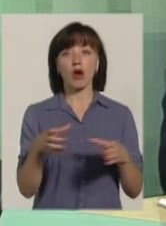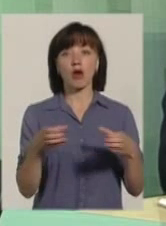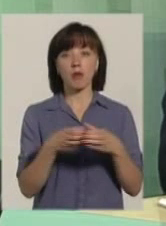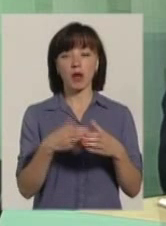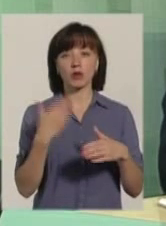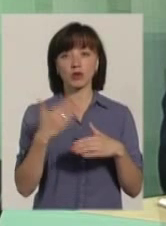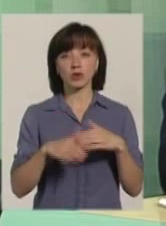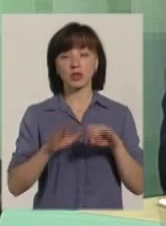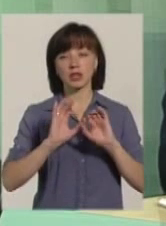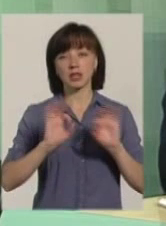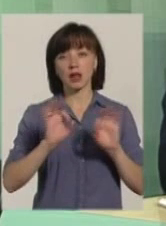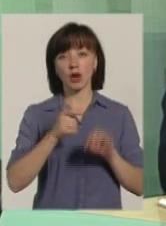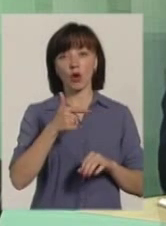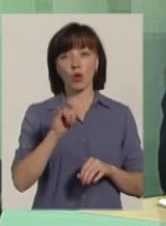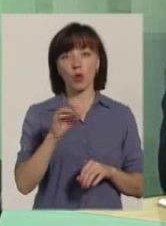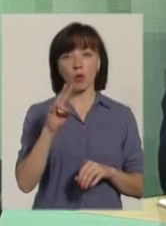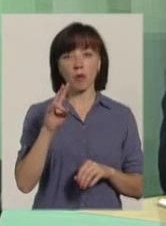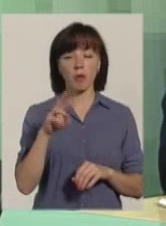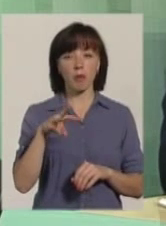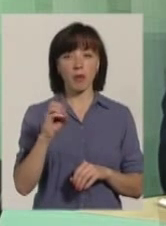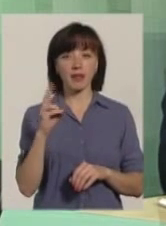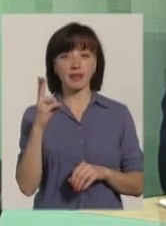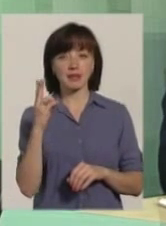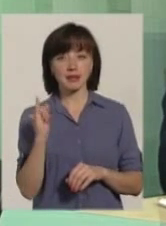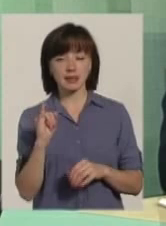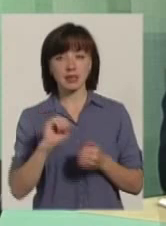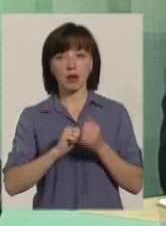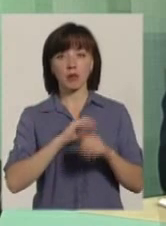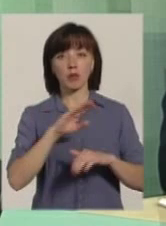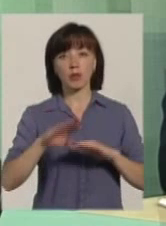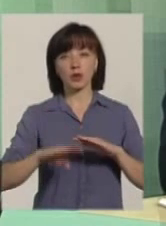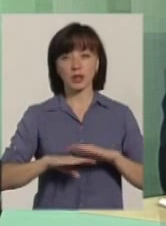називав Гуменці, це знов Кам'янець-Подільський,